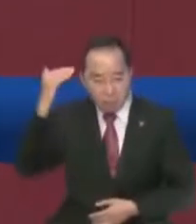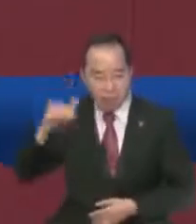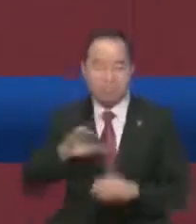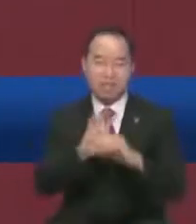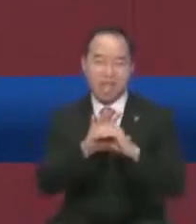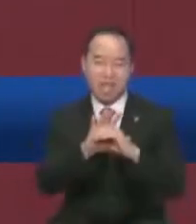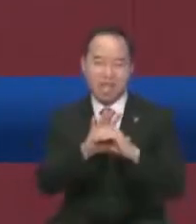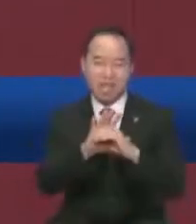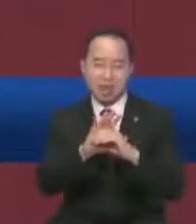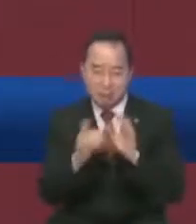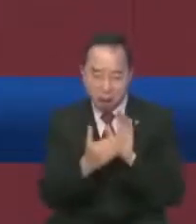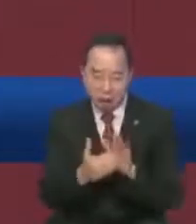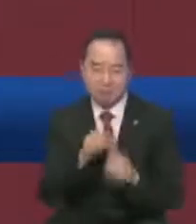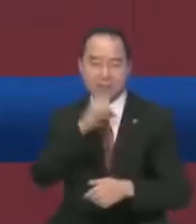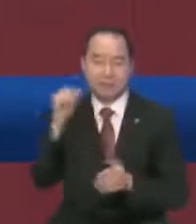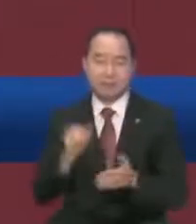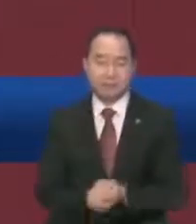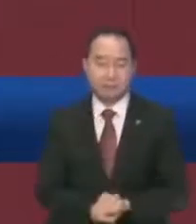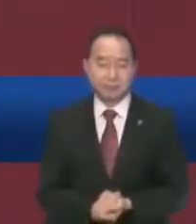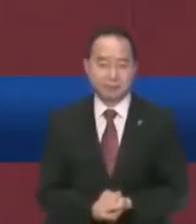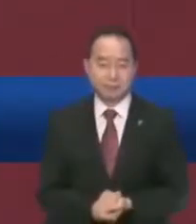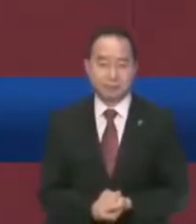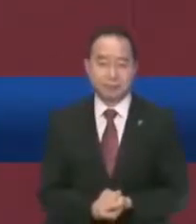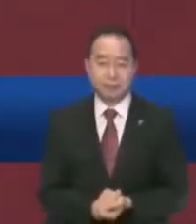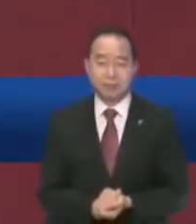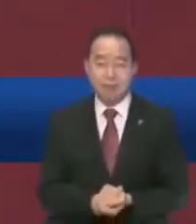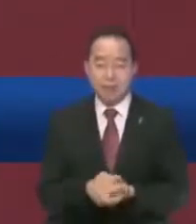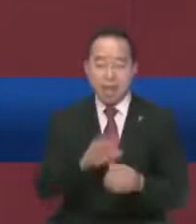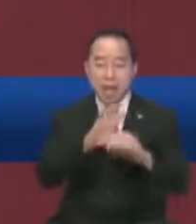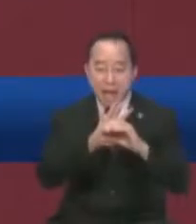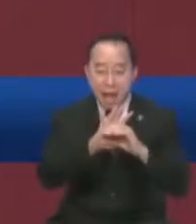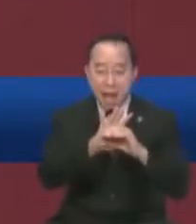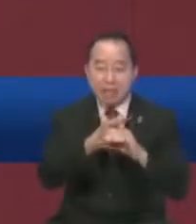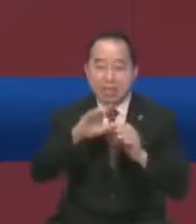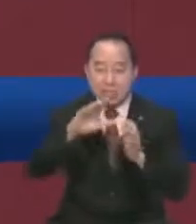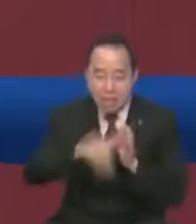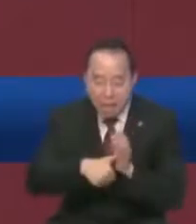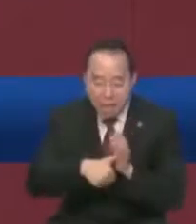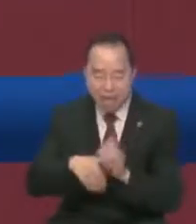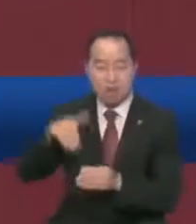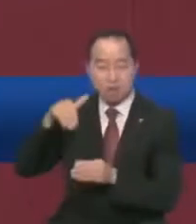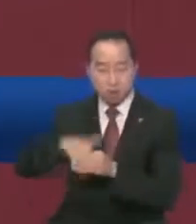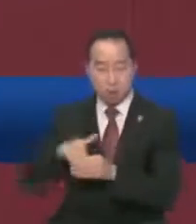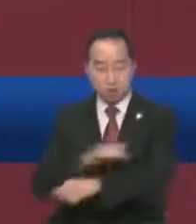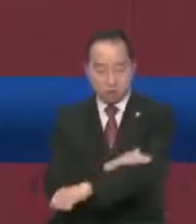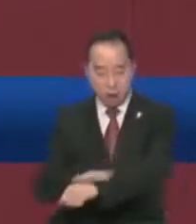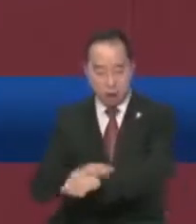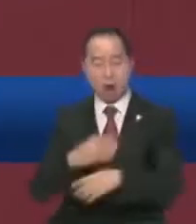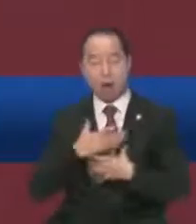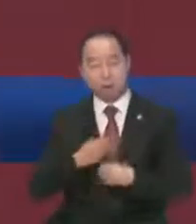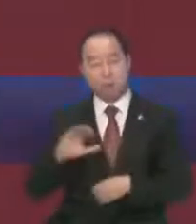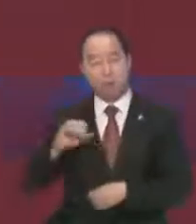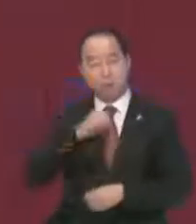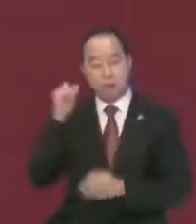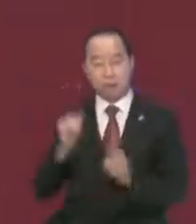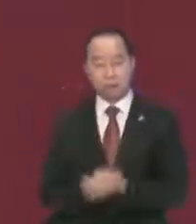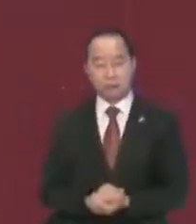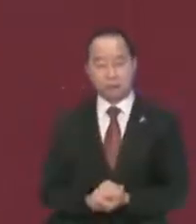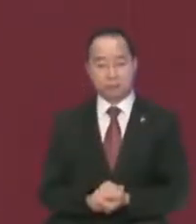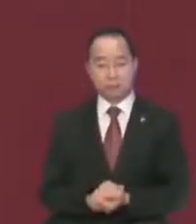코로나 위기에서도 매우 높은 투표율로 총선거를 안전하게 치렀습니다. 이제 우리는 다른